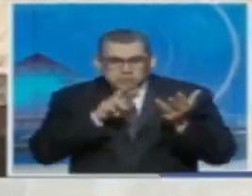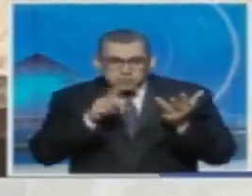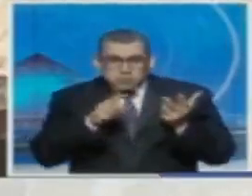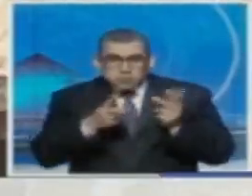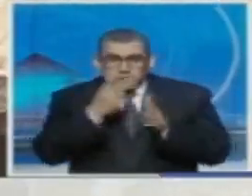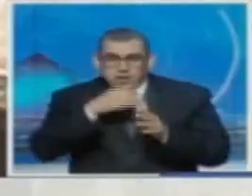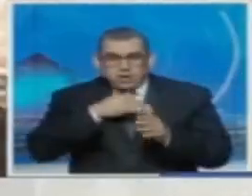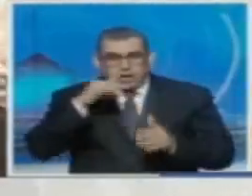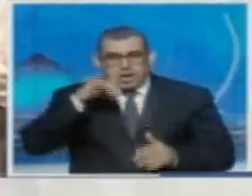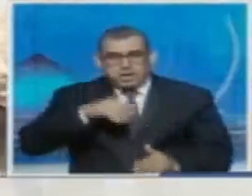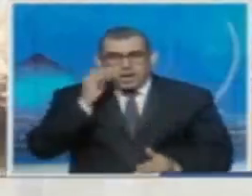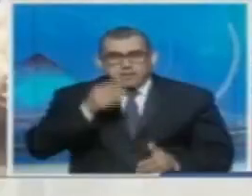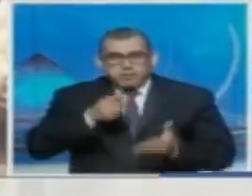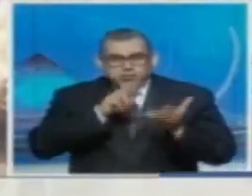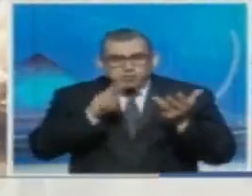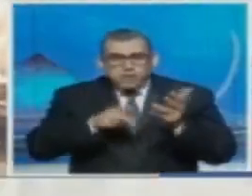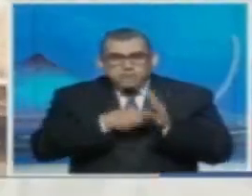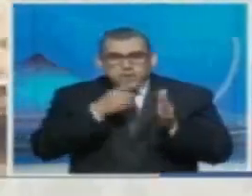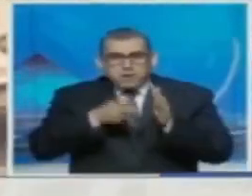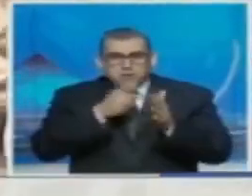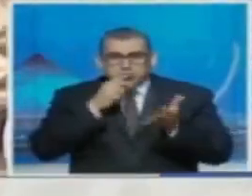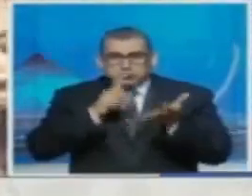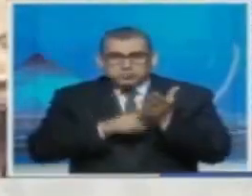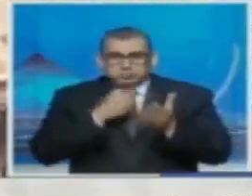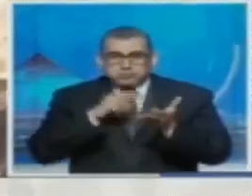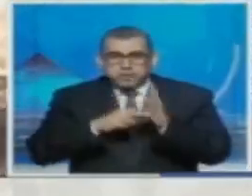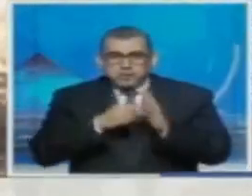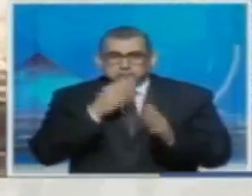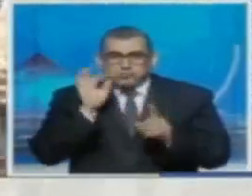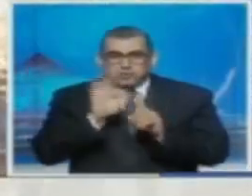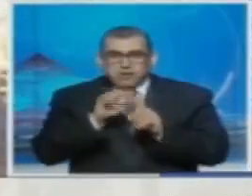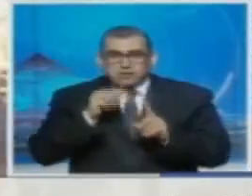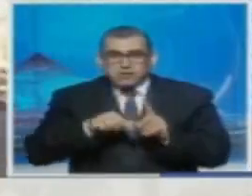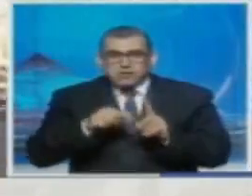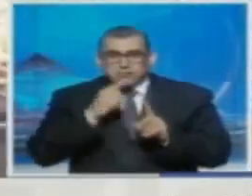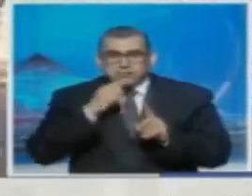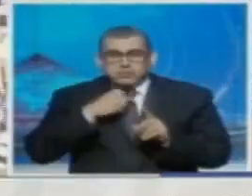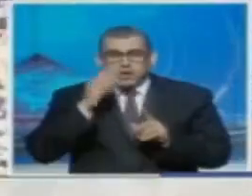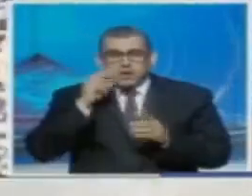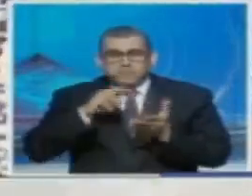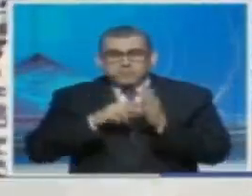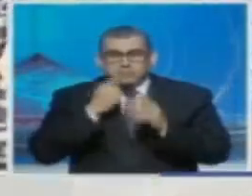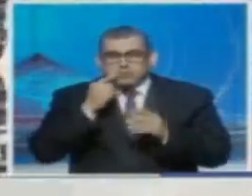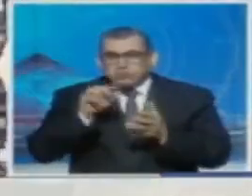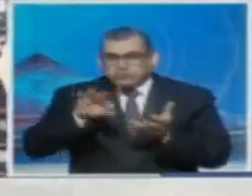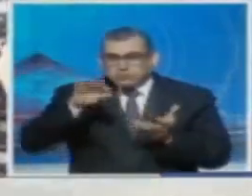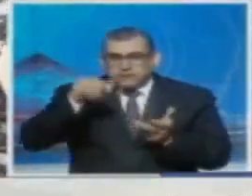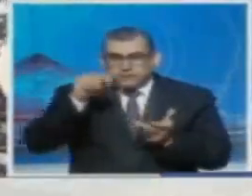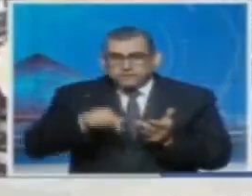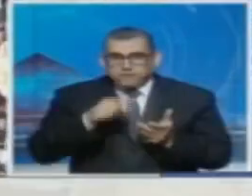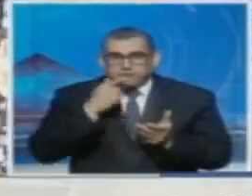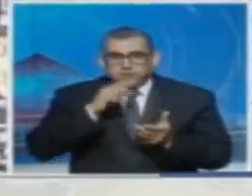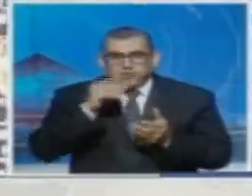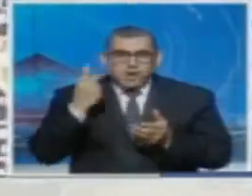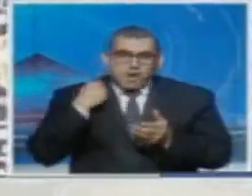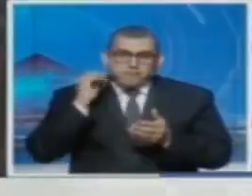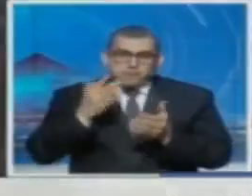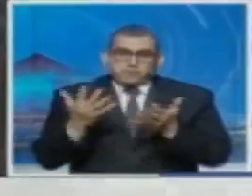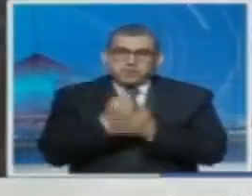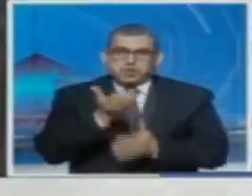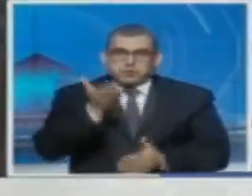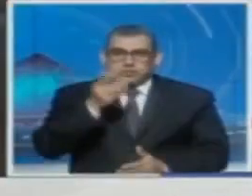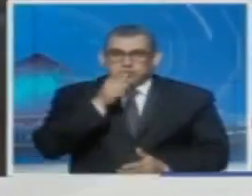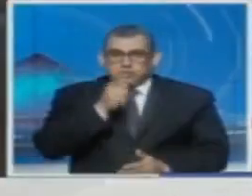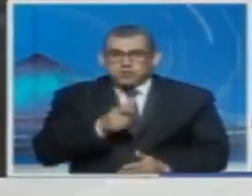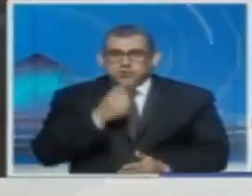بجد. بس هو اقول ان اقول للناس اللي كانت مركزة من مثلا من امبارح على تركات معينة، يعني ممكن تضمن عدد درجات كبير. يعني